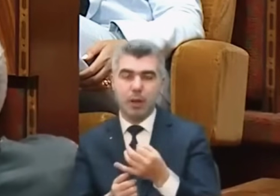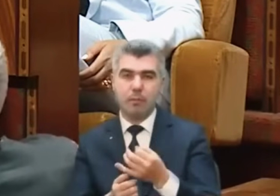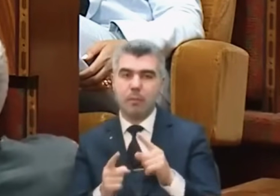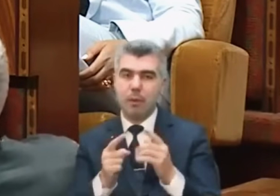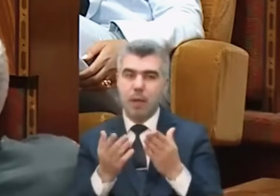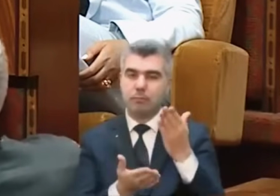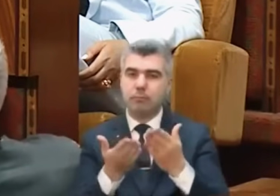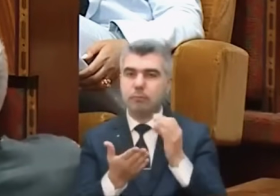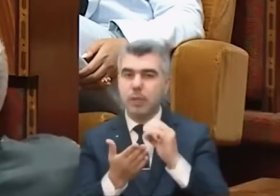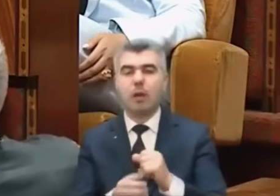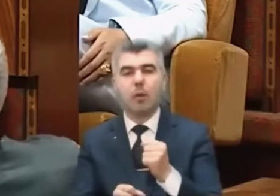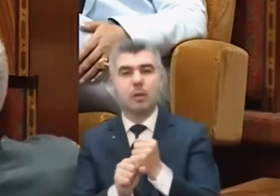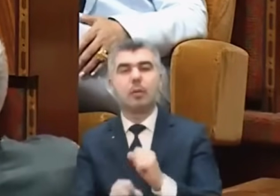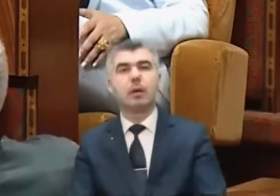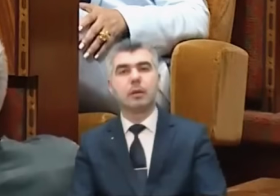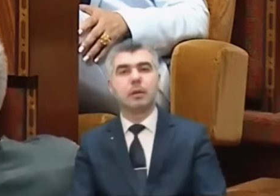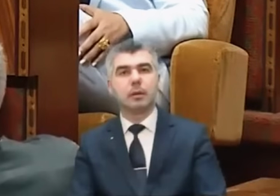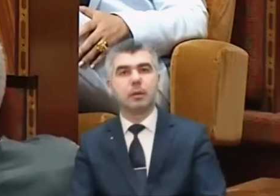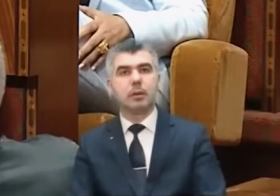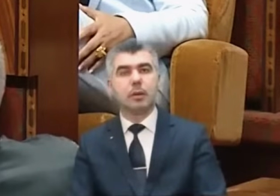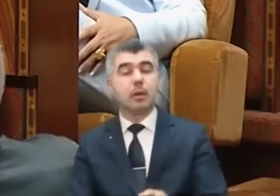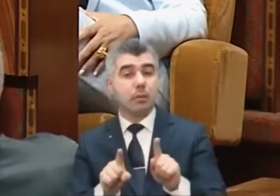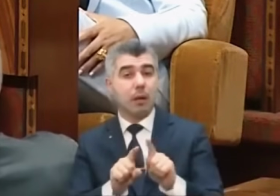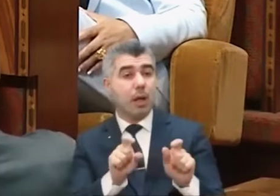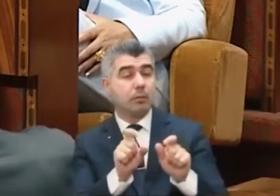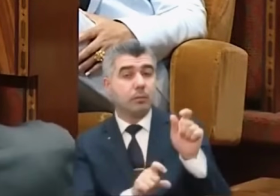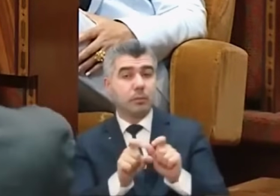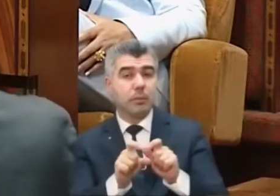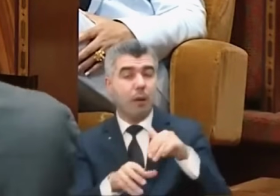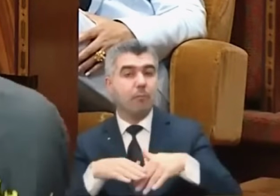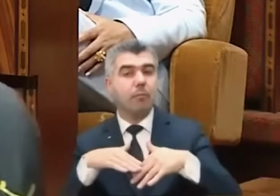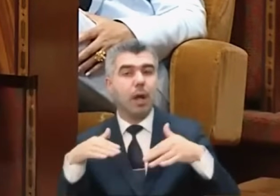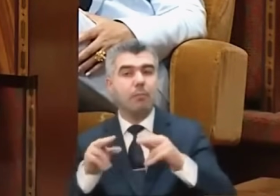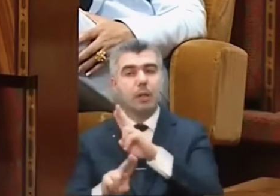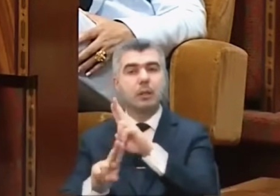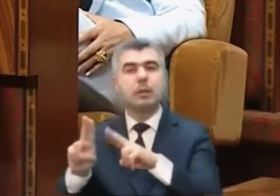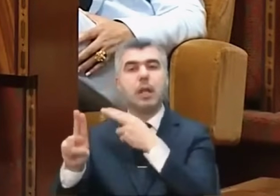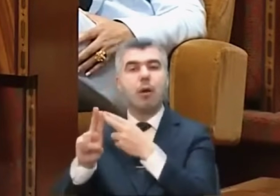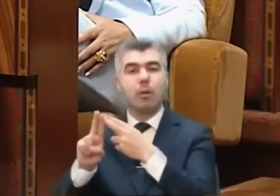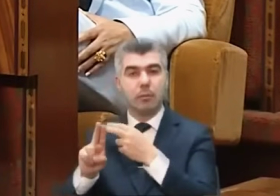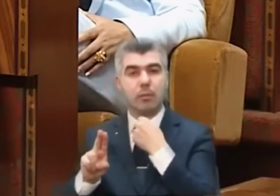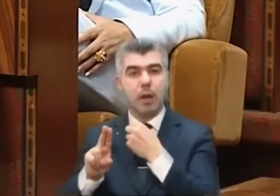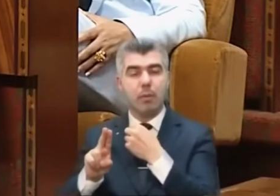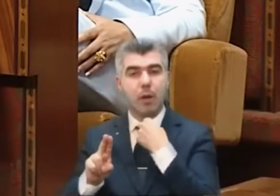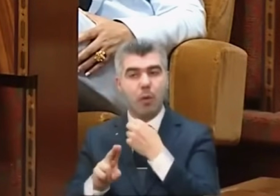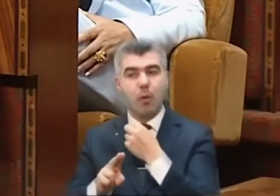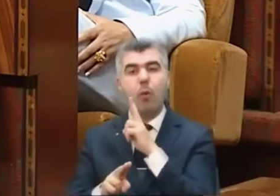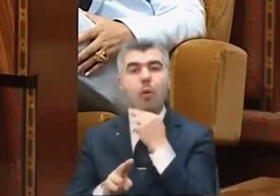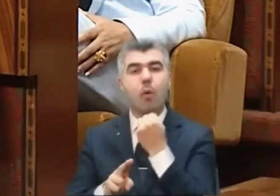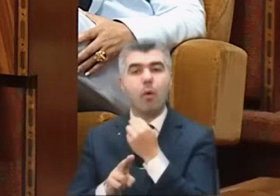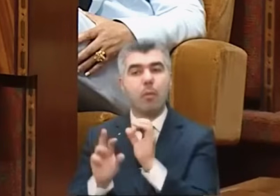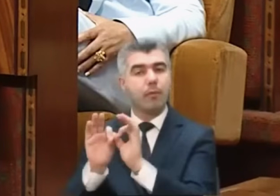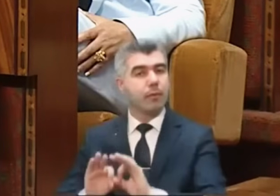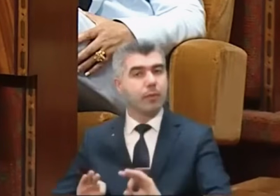وازن ديال المؤسسات. وكنتمنى ان الساده النواب في كثير من الاحيان ما يجاوبوش بالنيابه عن الحكومه، لان هذا اللي كان كيدير لنا اشكالات كبيره